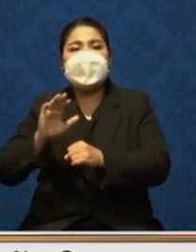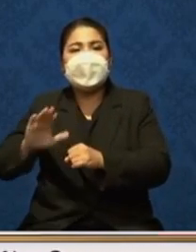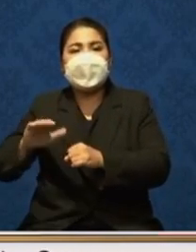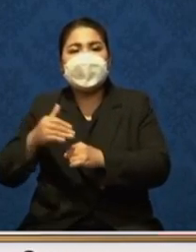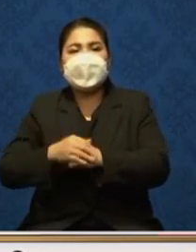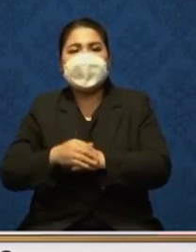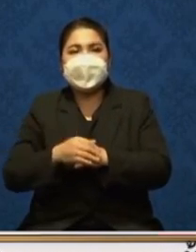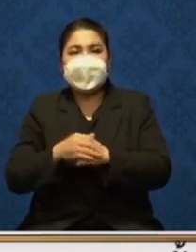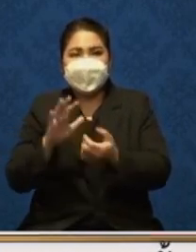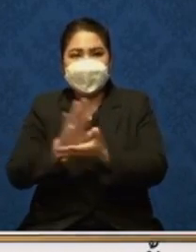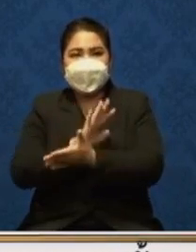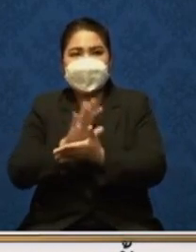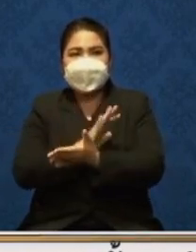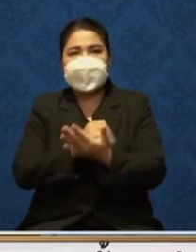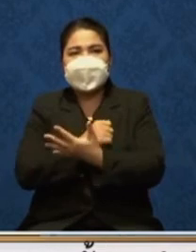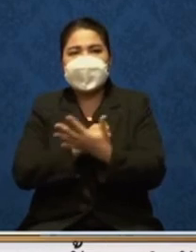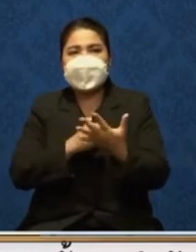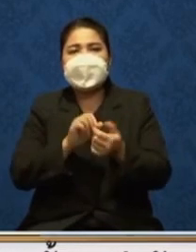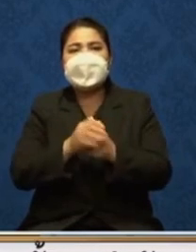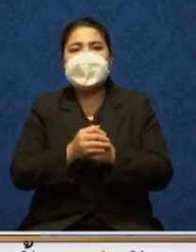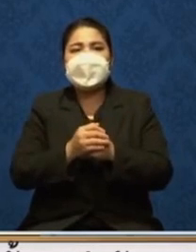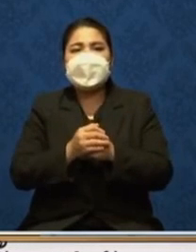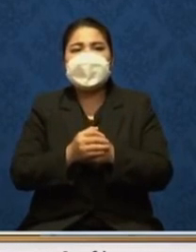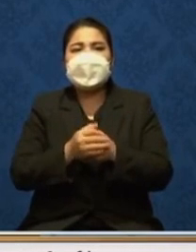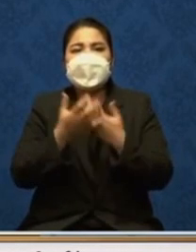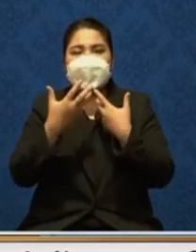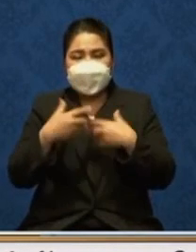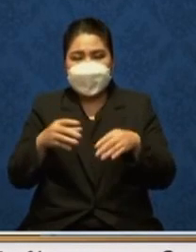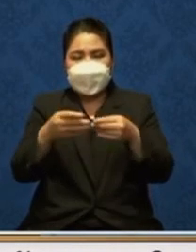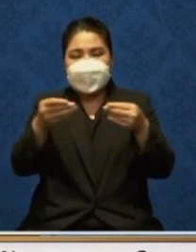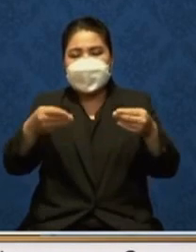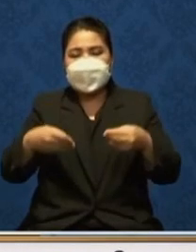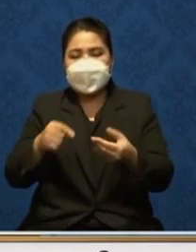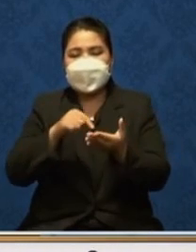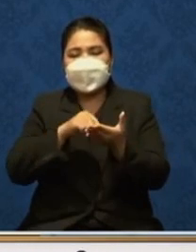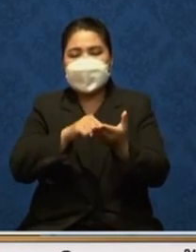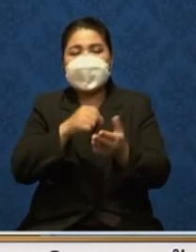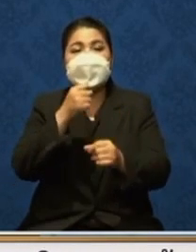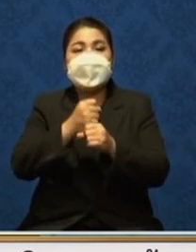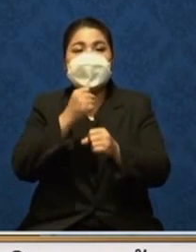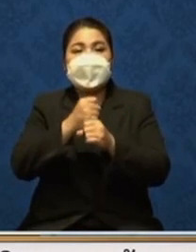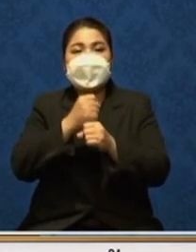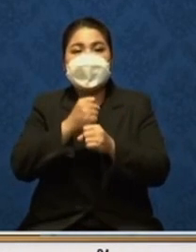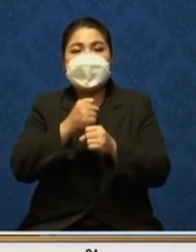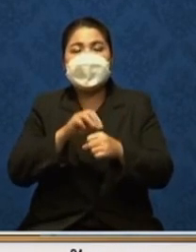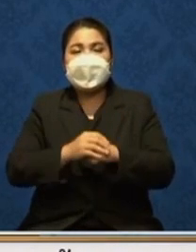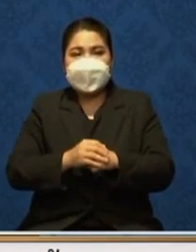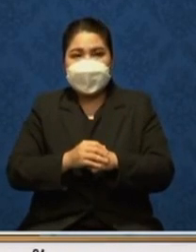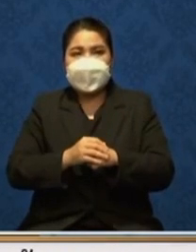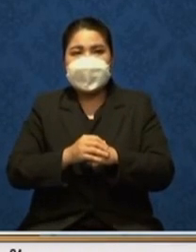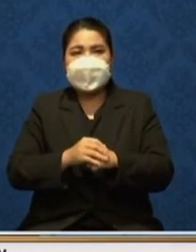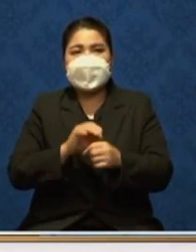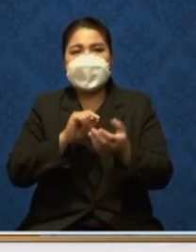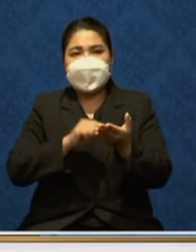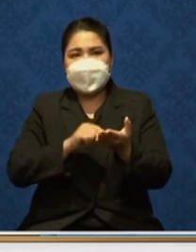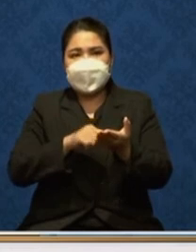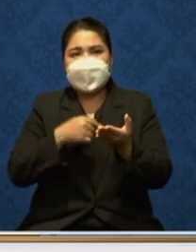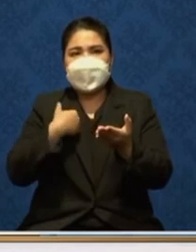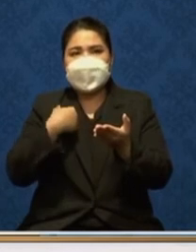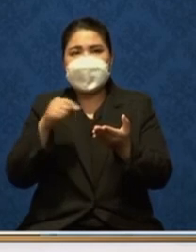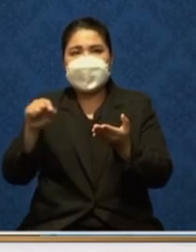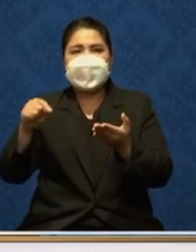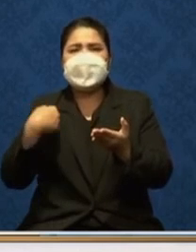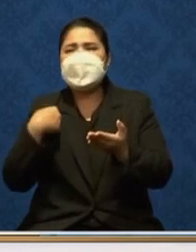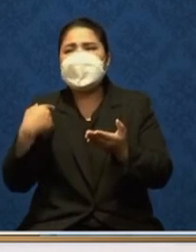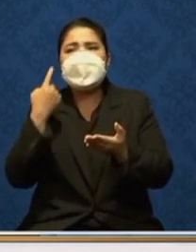อยกตวเองแล้สุท้าย นัสือทำการที่เป็เอกสารภายใแบบนี้ถ่รมนตรีจะให้ใครทำ